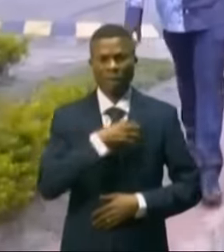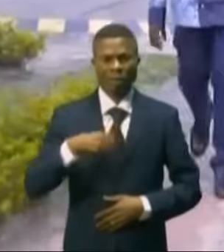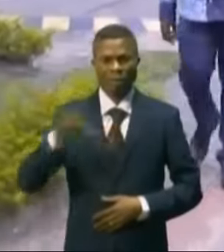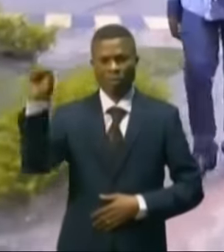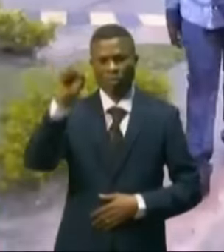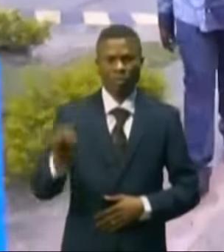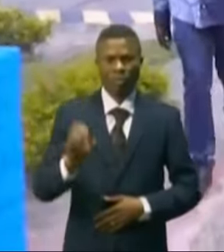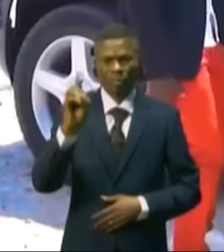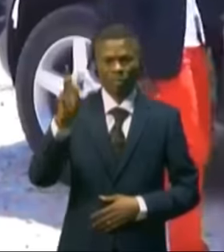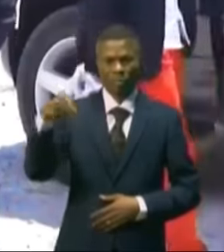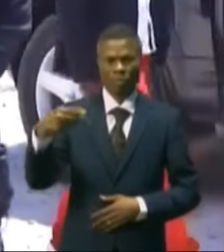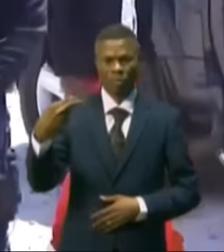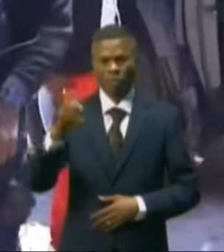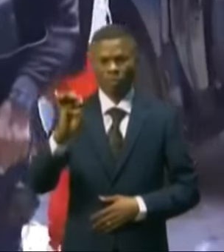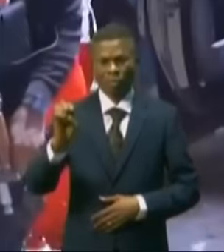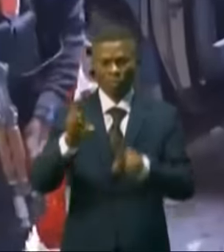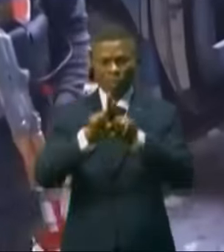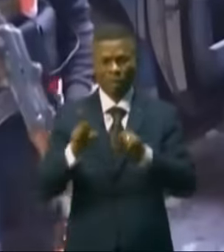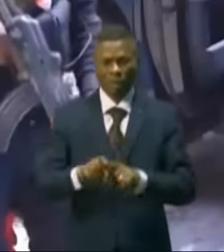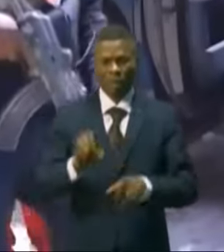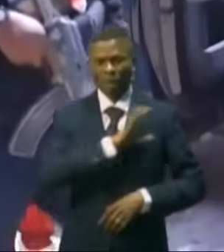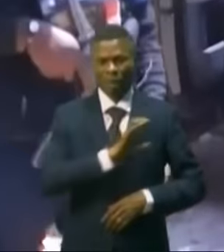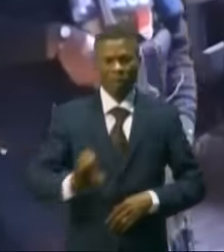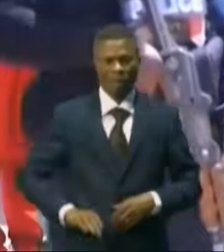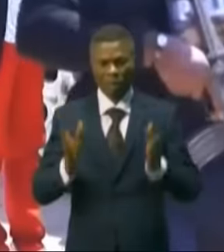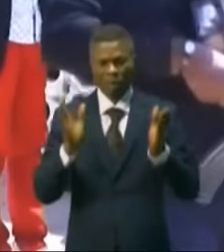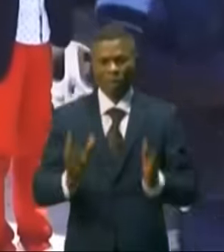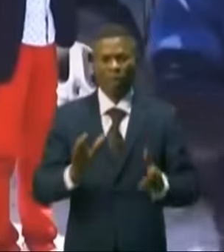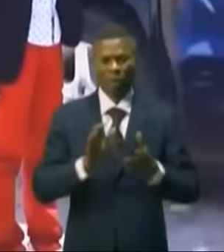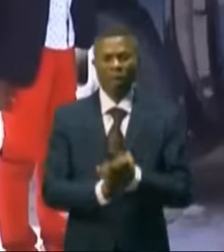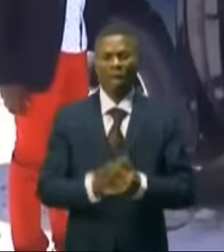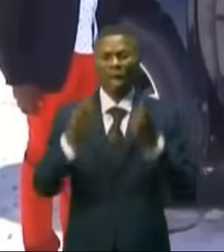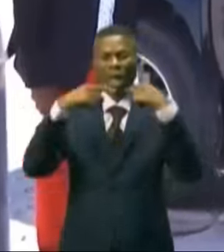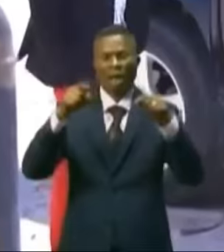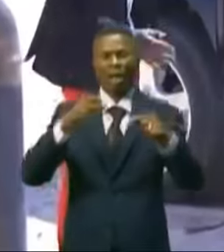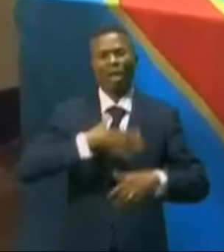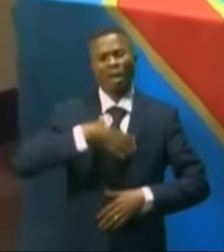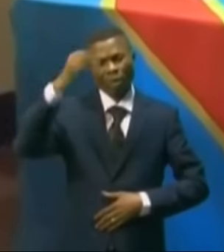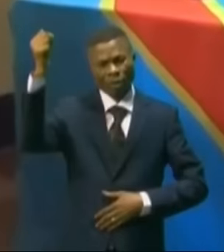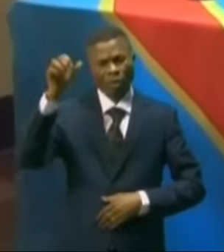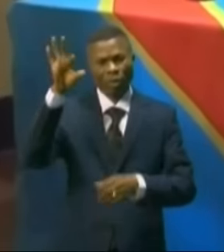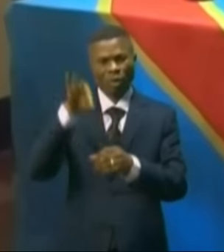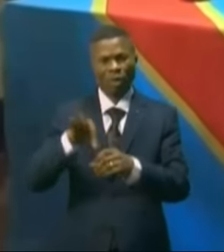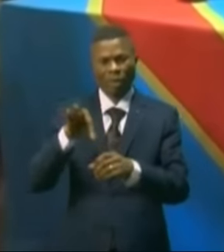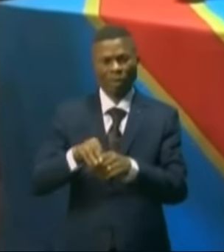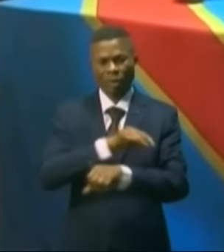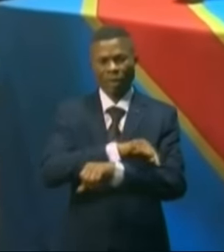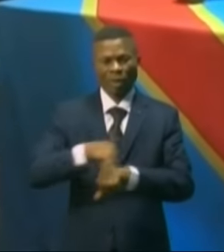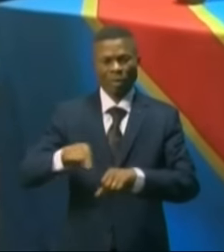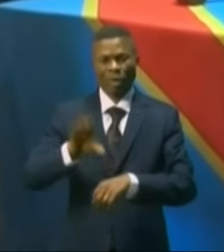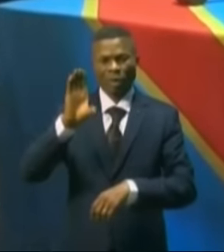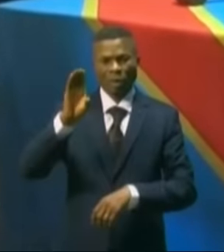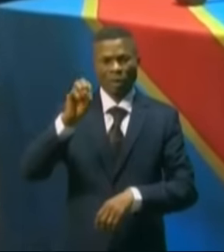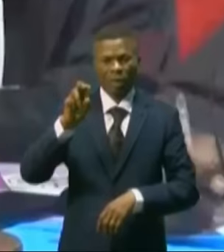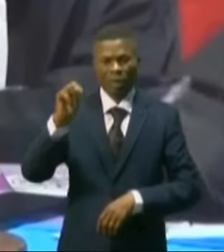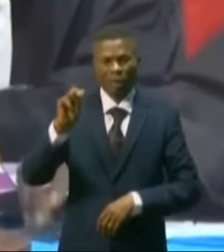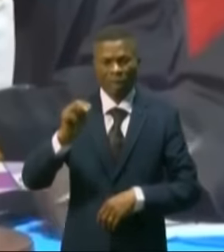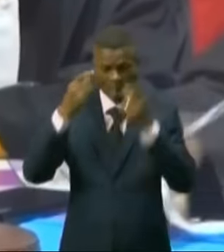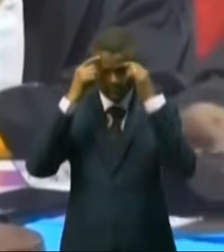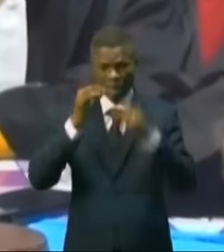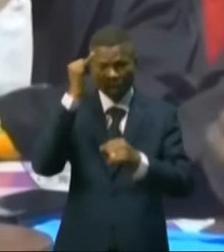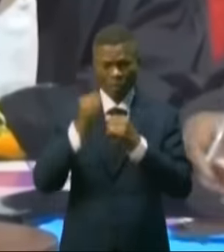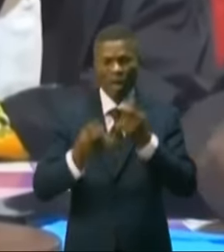Kakudji et Christian Kitungwa, qui est tête proclamée vainqueur par la CENI. Le verdict vient d'être